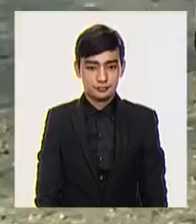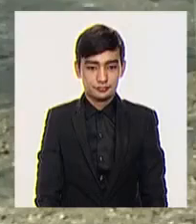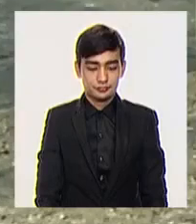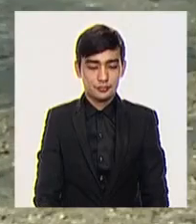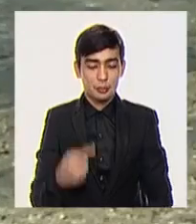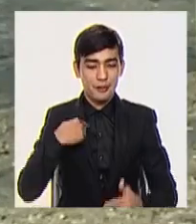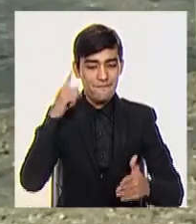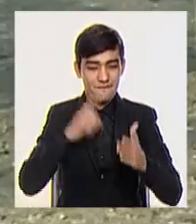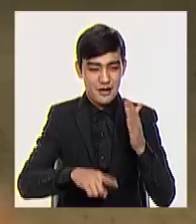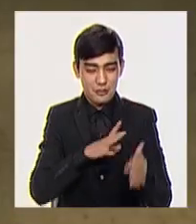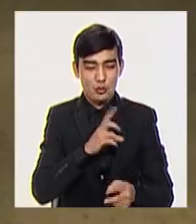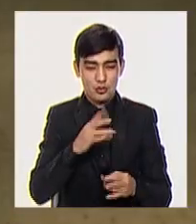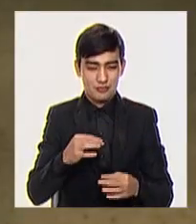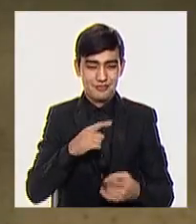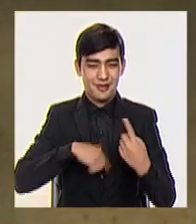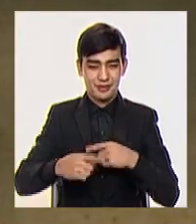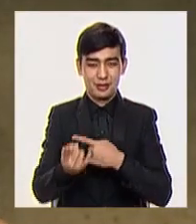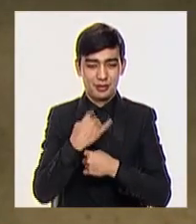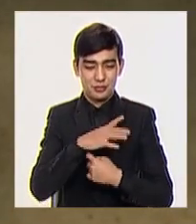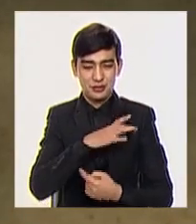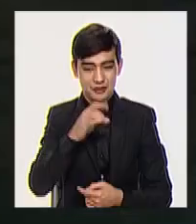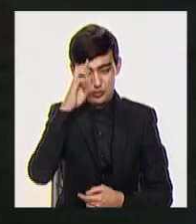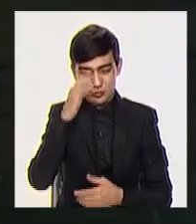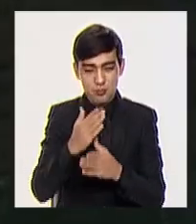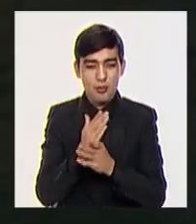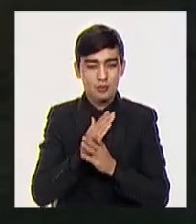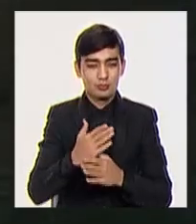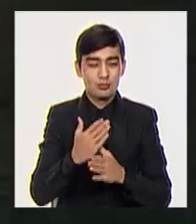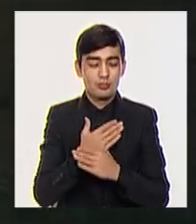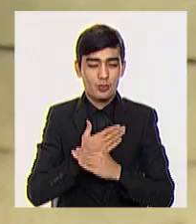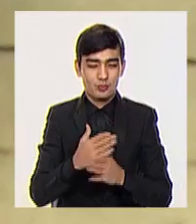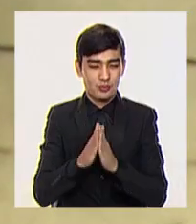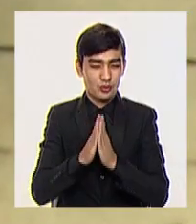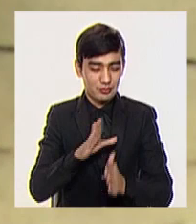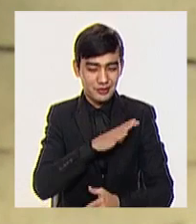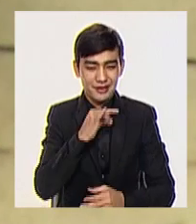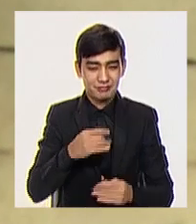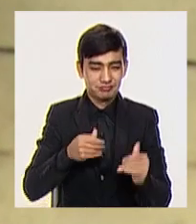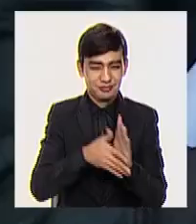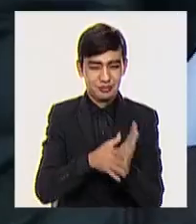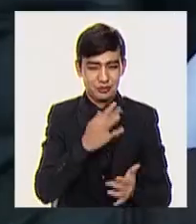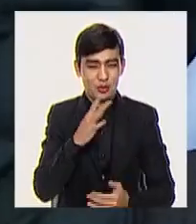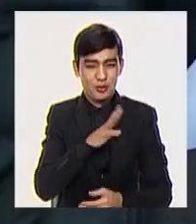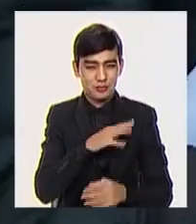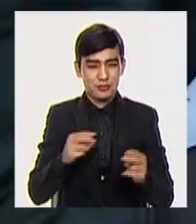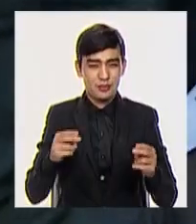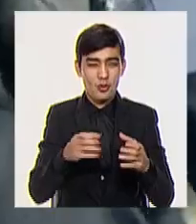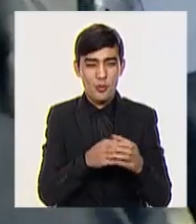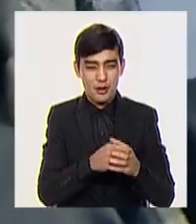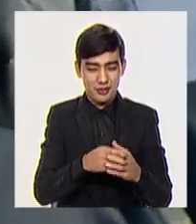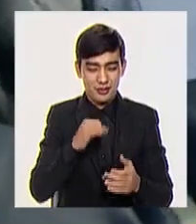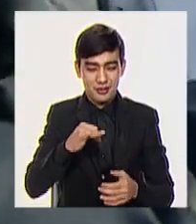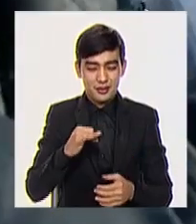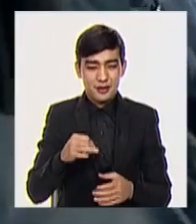Мы поверили, нас обманули. Мы просим у государства помощи. Сколько человек вложили деньги в очередную сомнительную кампанию?